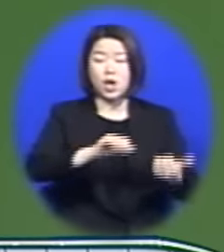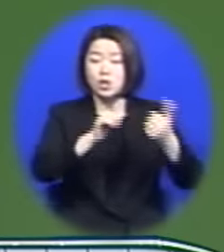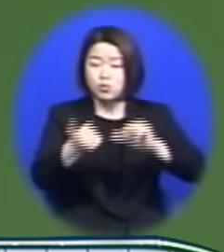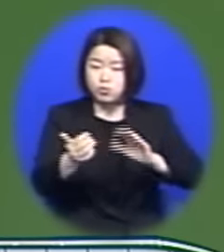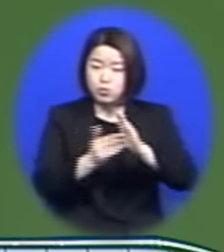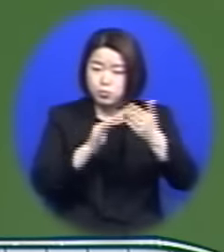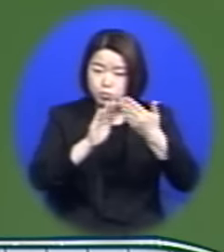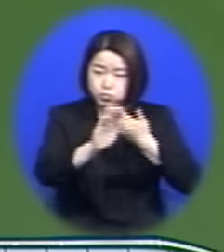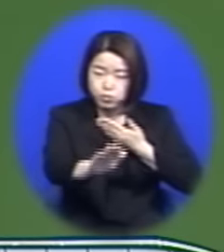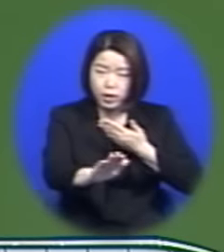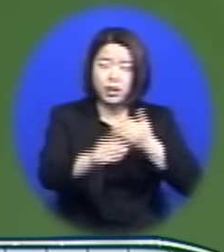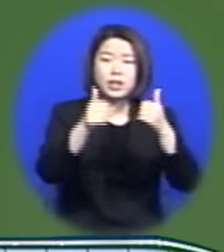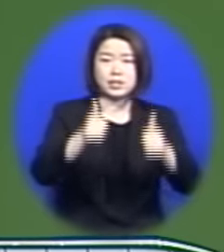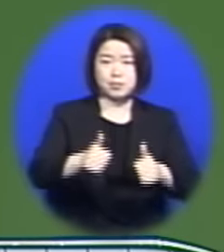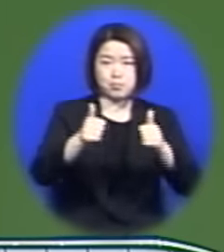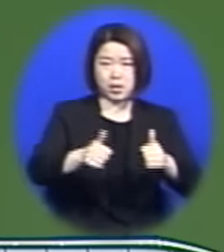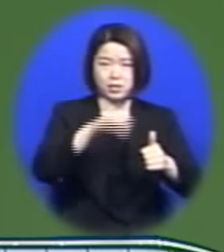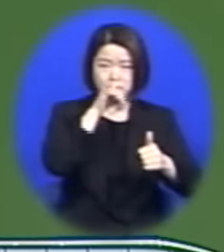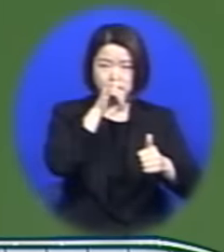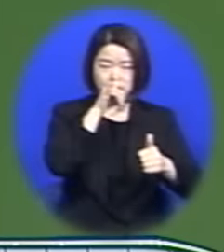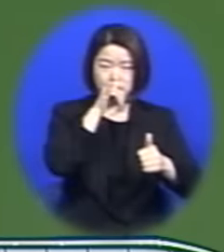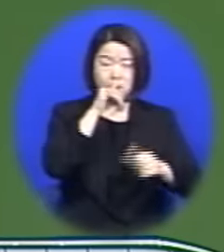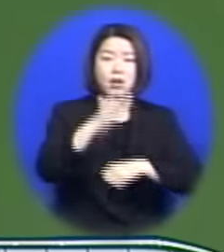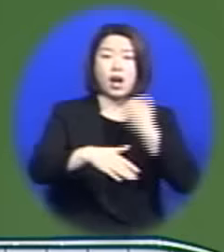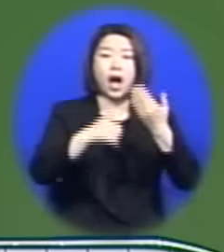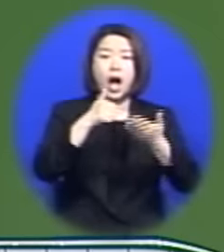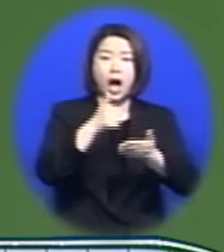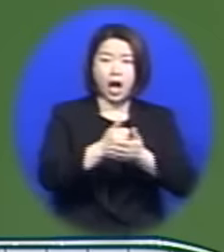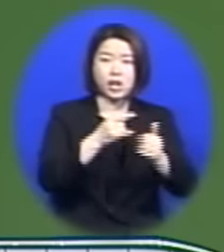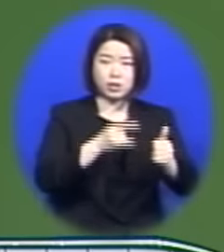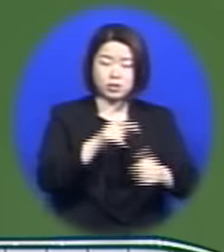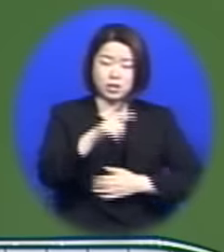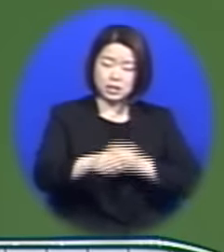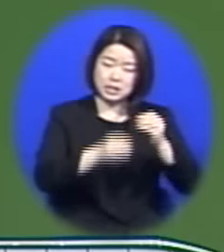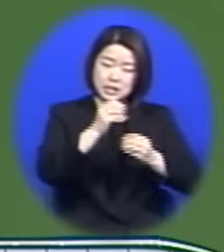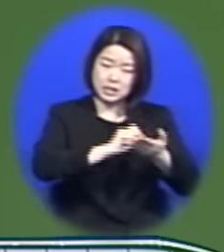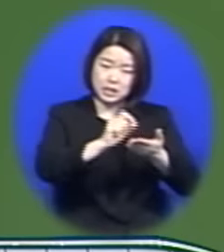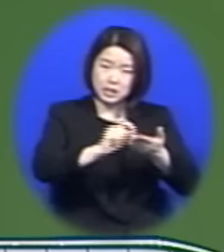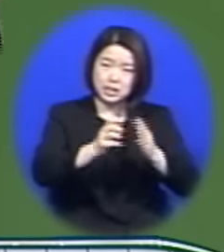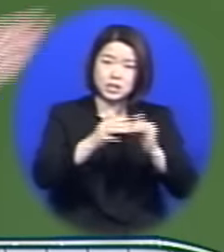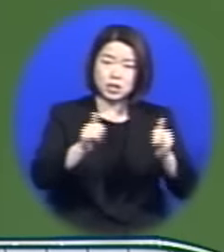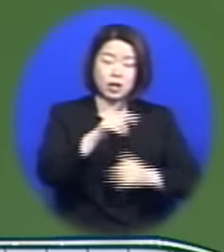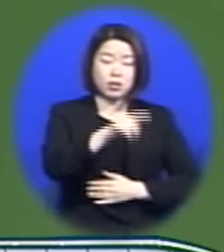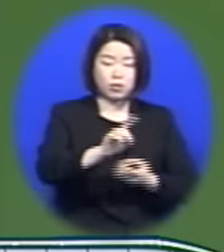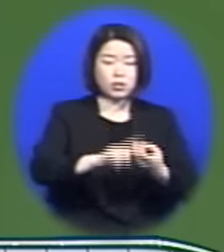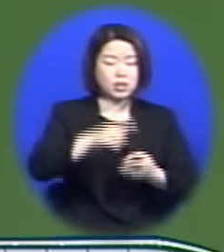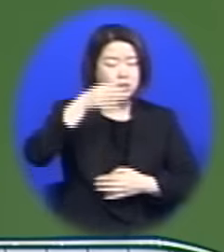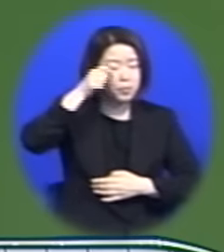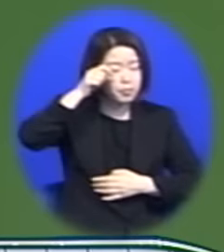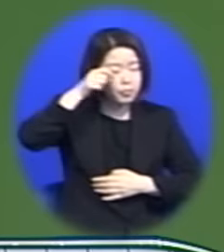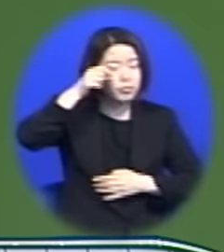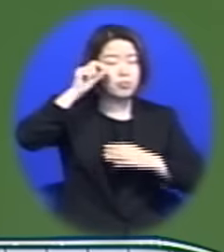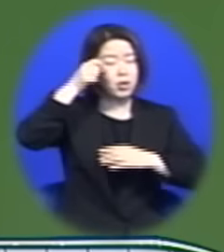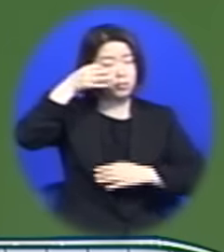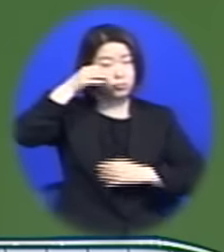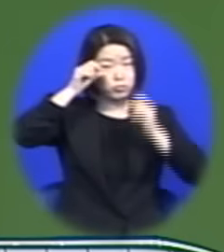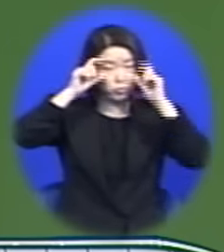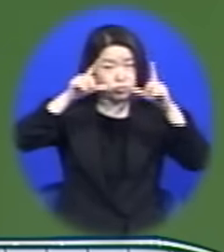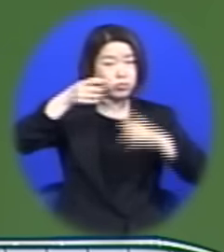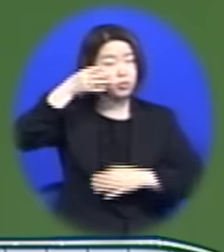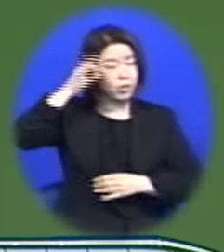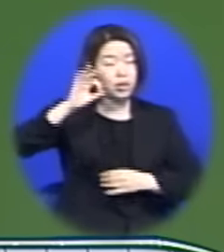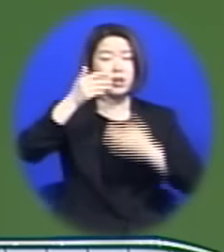심판이 있다는 겁니다 하나님께서이 시편 기자에게 그것에 대해서 깨닫게 하셨습니다 18절